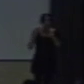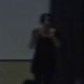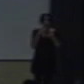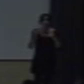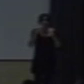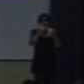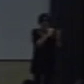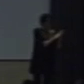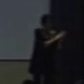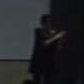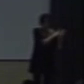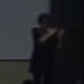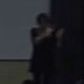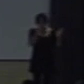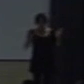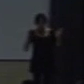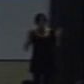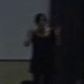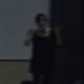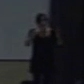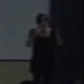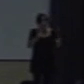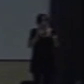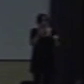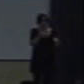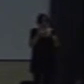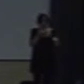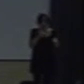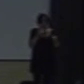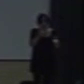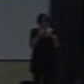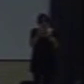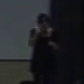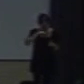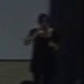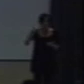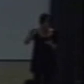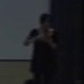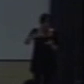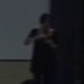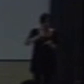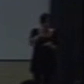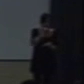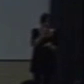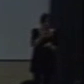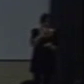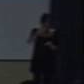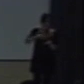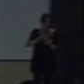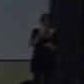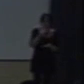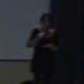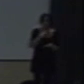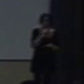anys i el Consell de la Informació ha rebut moltes queixes, ha rebut quasi 600,